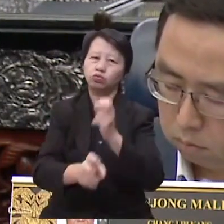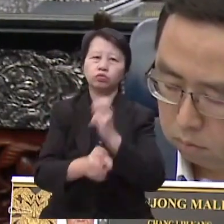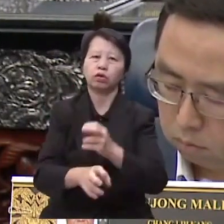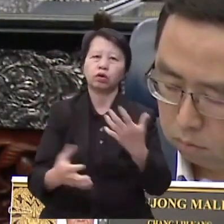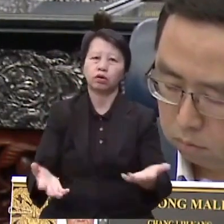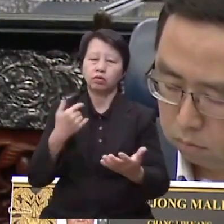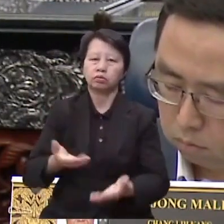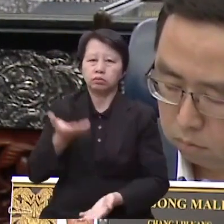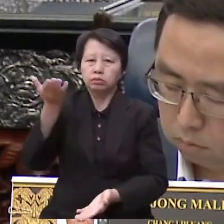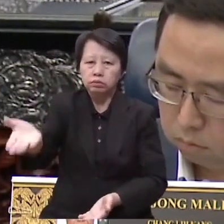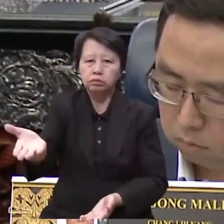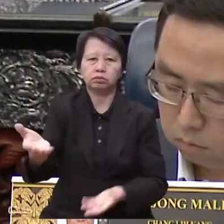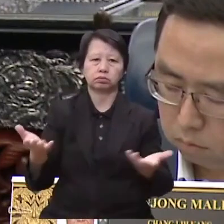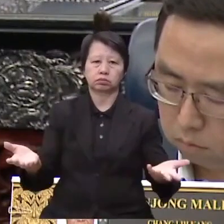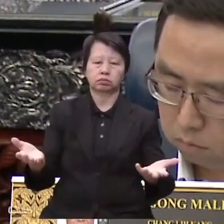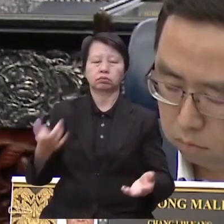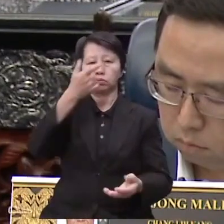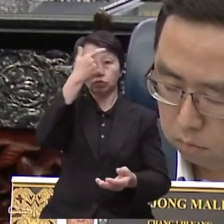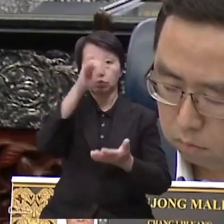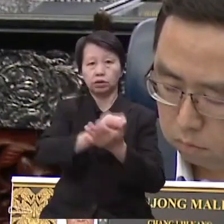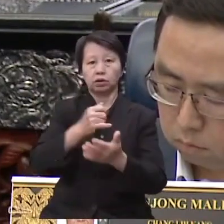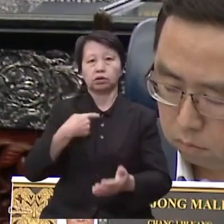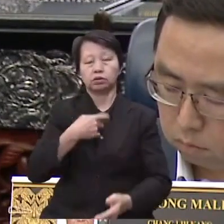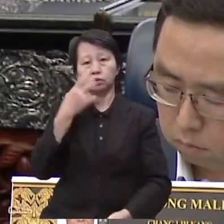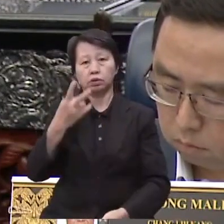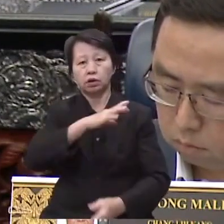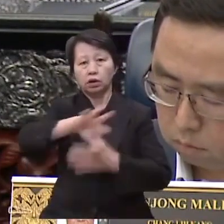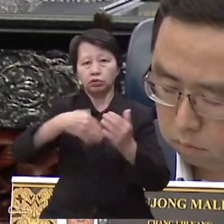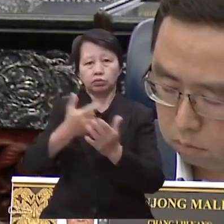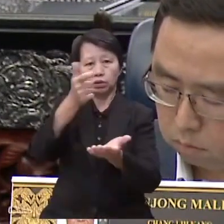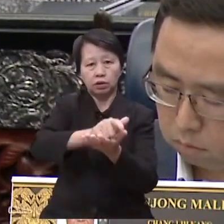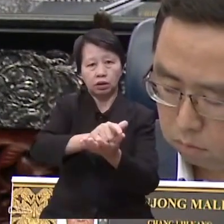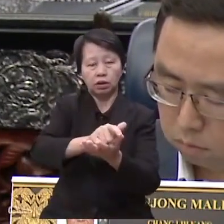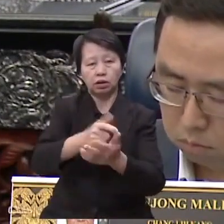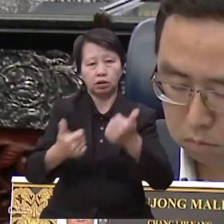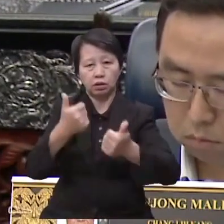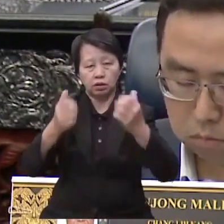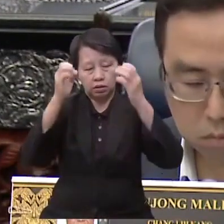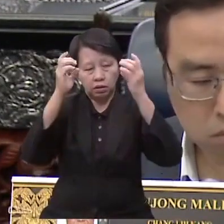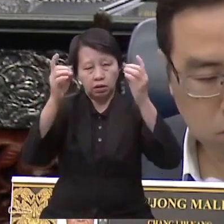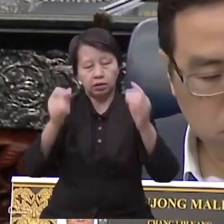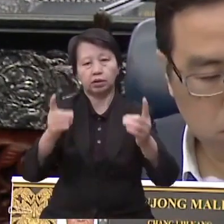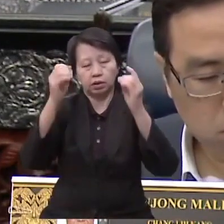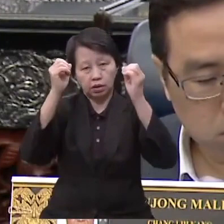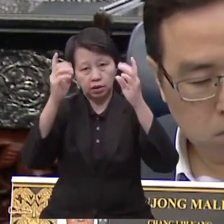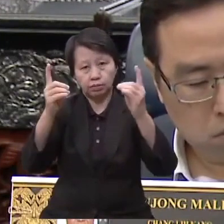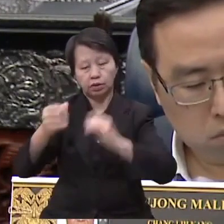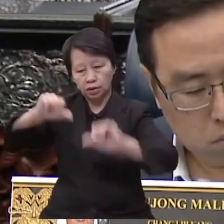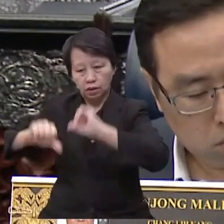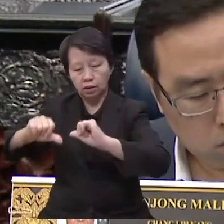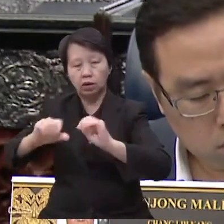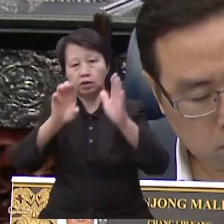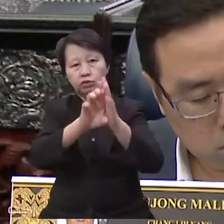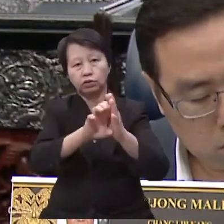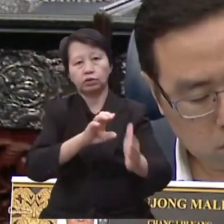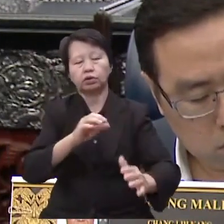kita proceed jadi sebab itu kita melihat semua laporan ini sama ada Dar pada Akademi sains contoh di Kanada